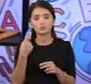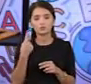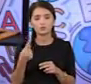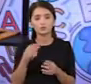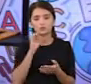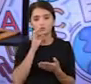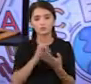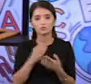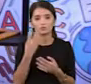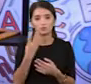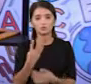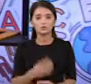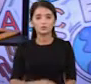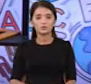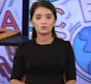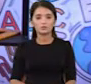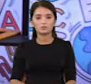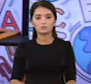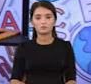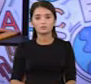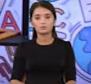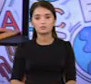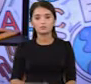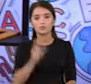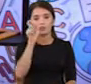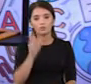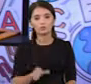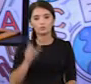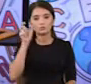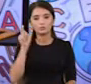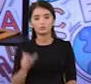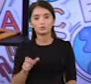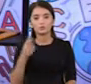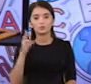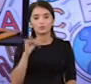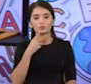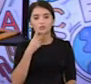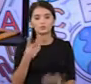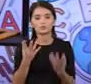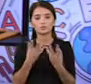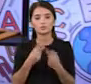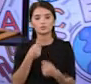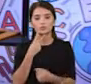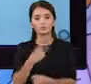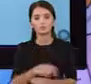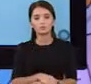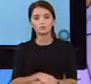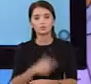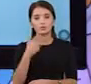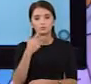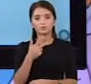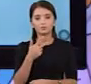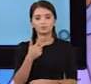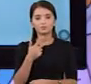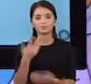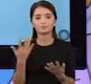sonning yig'indisi 4 ga teng. Endi ustun usulida bu tomonni ham hisoblab ko'ramiz. 3